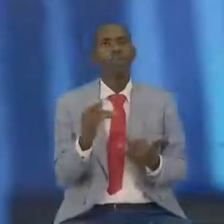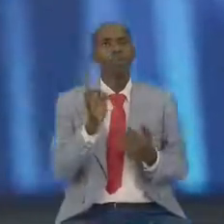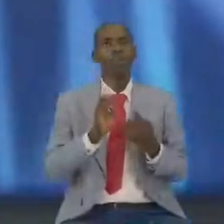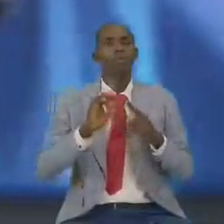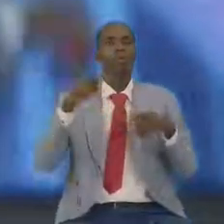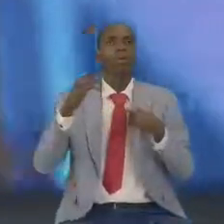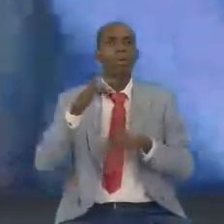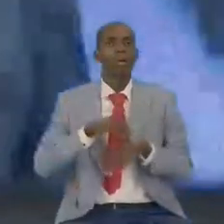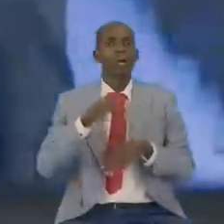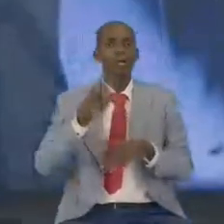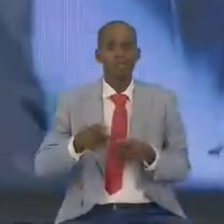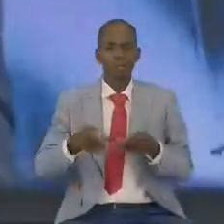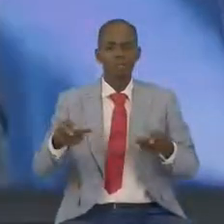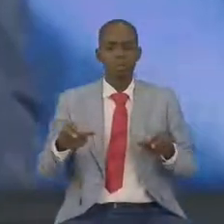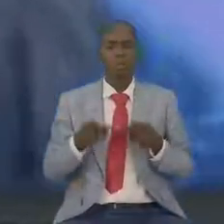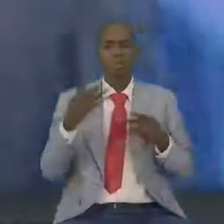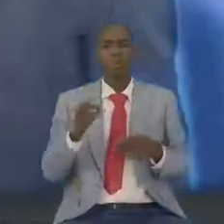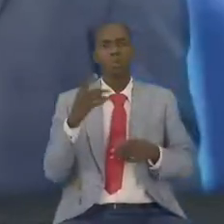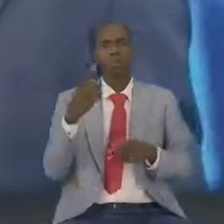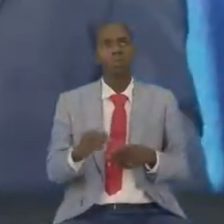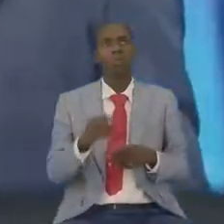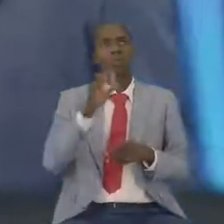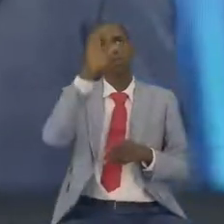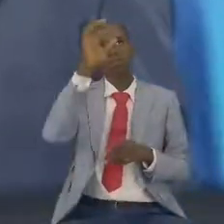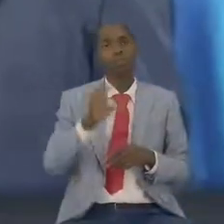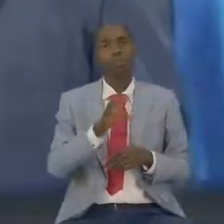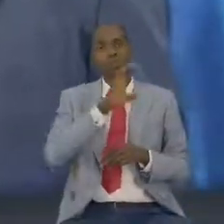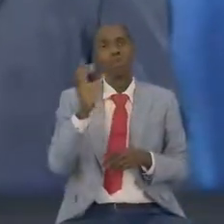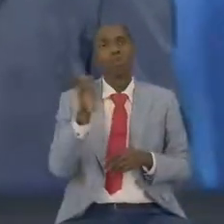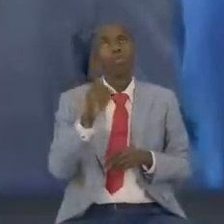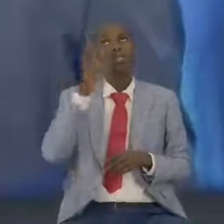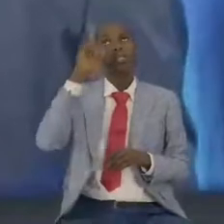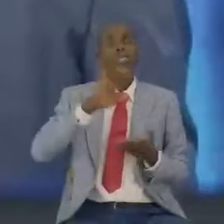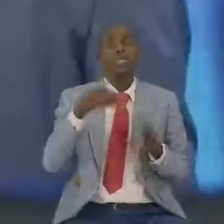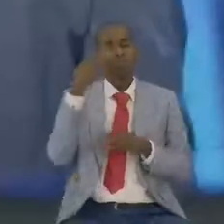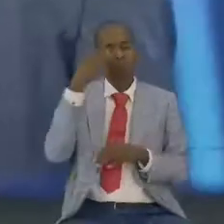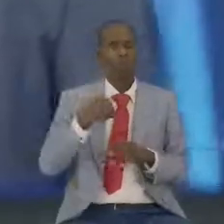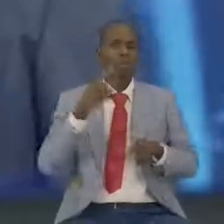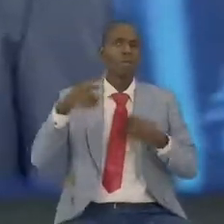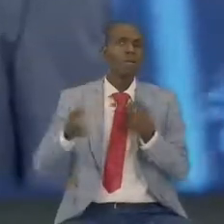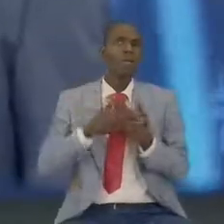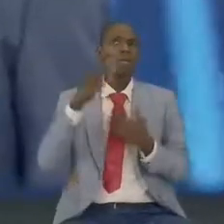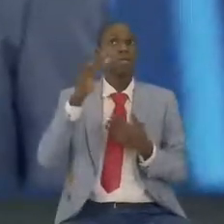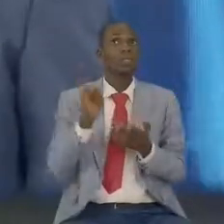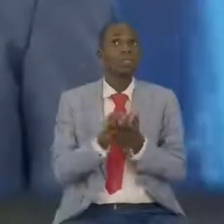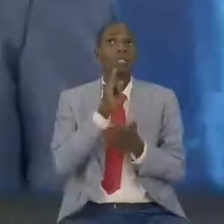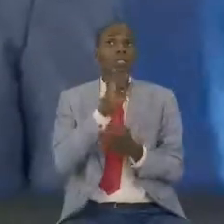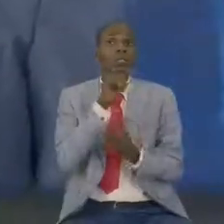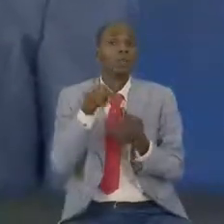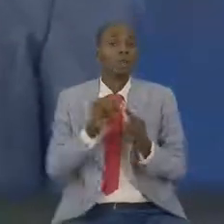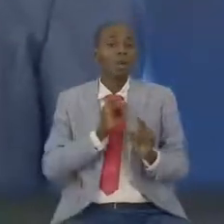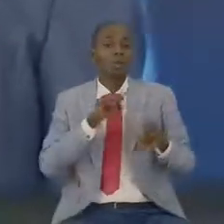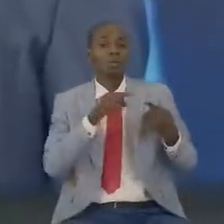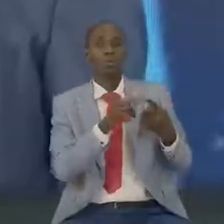aller au pied de la croix où il est mort pour moi. J'irai là-bas. Et c'est là où il a été, il a